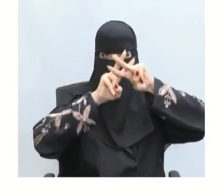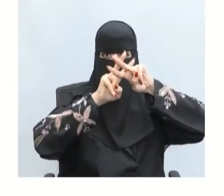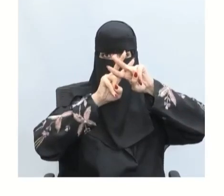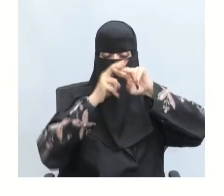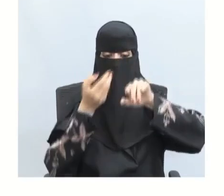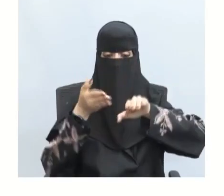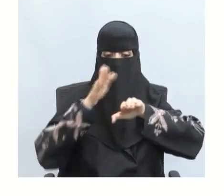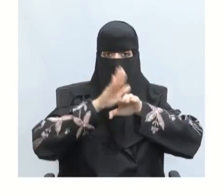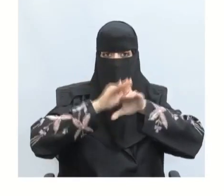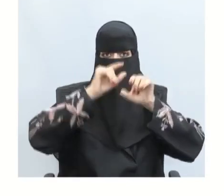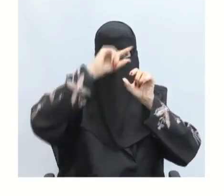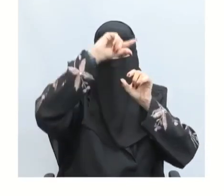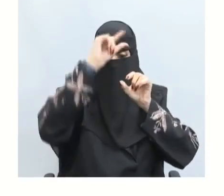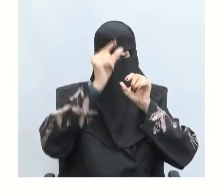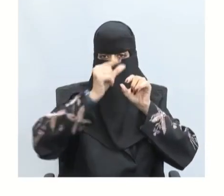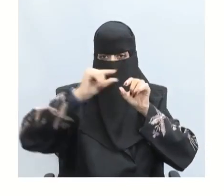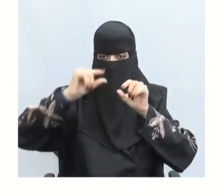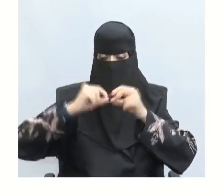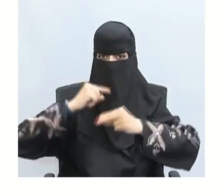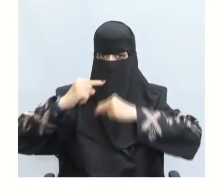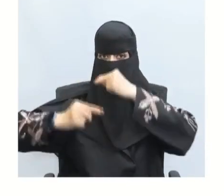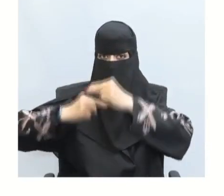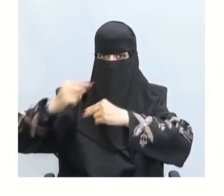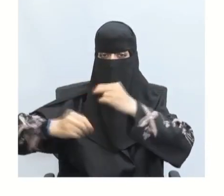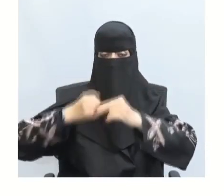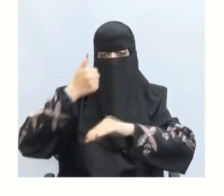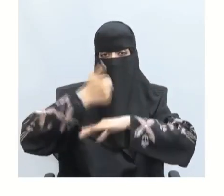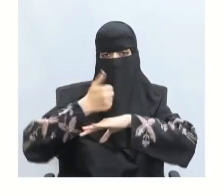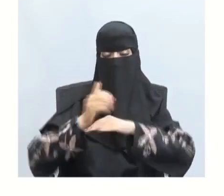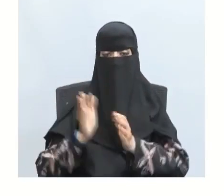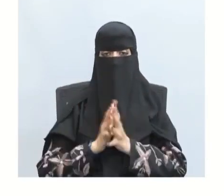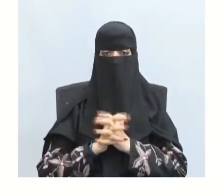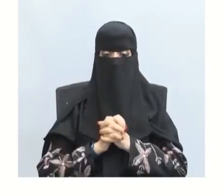معظم النجوم على شريط التتابع